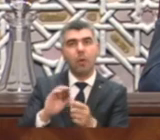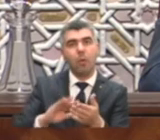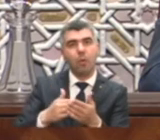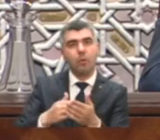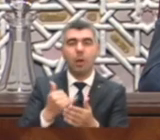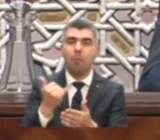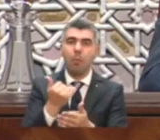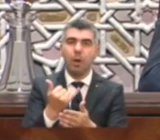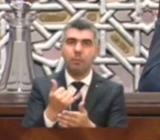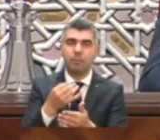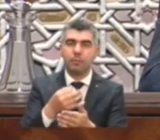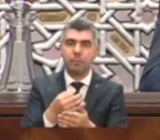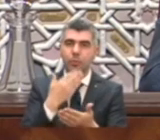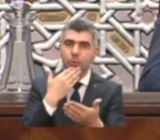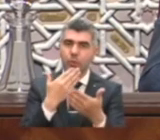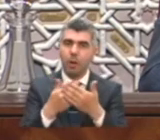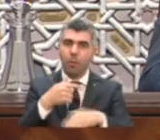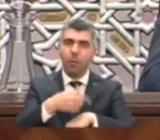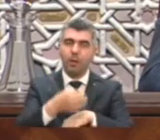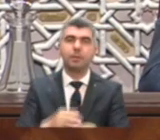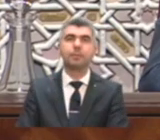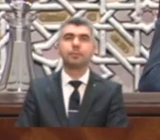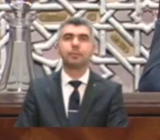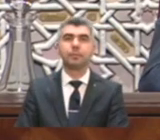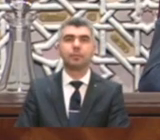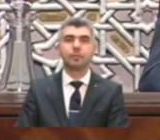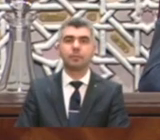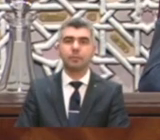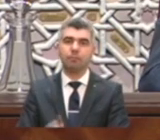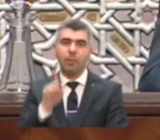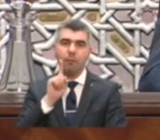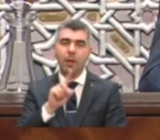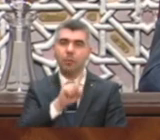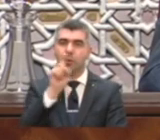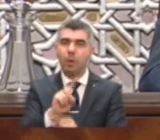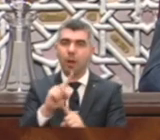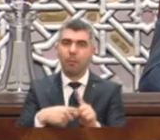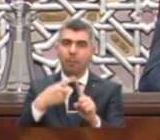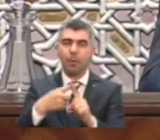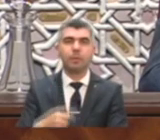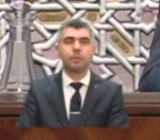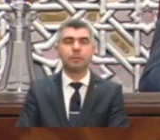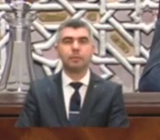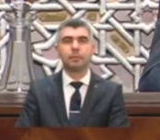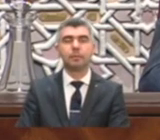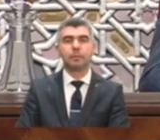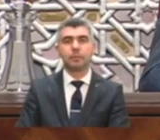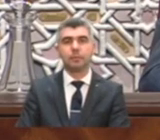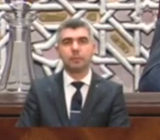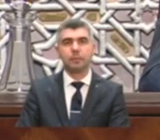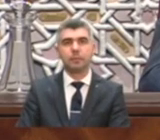مهم. شكرا لكم. تفضلوا السيده النائبه المحترمه فيما تبقى من الوقت.